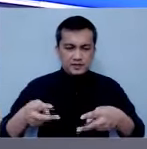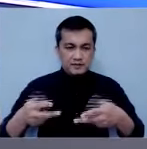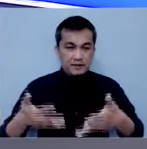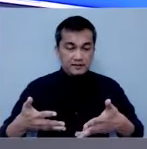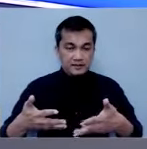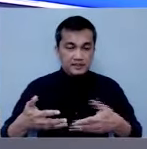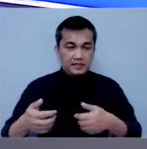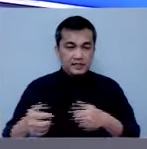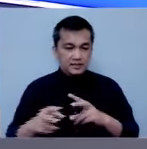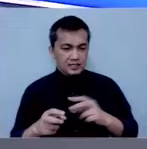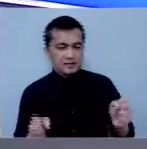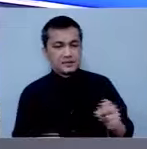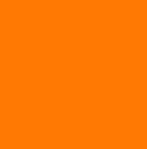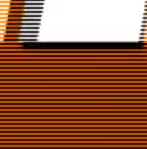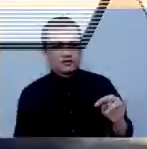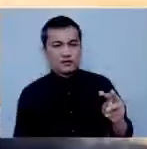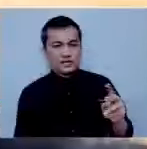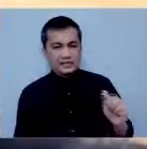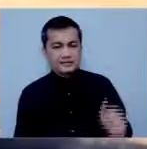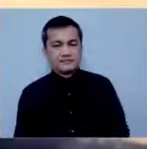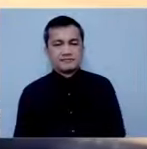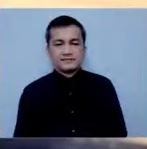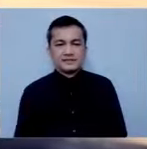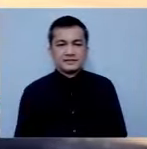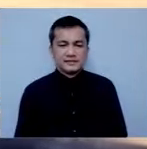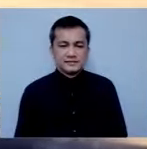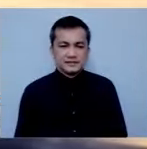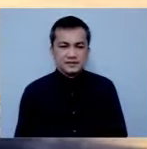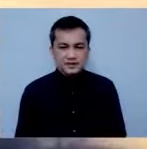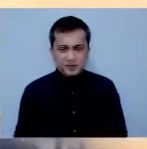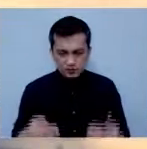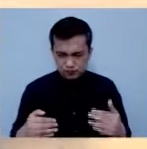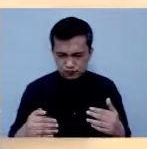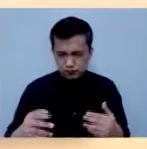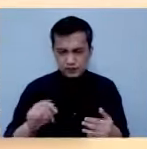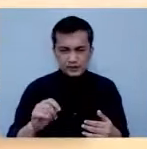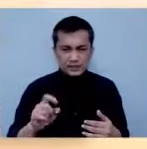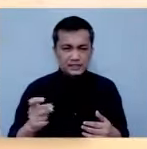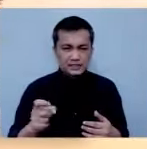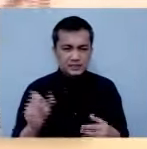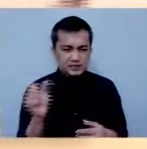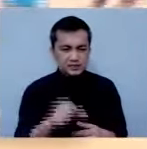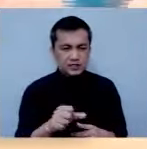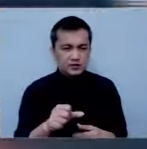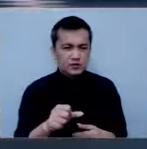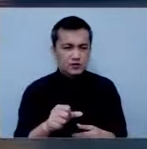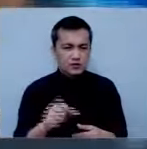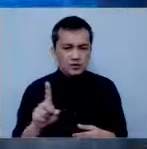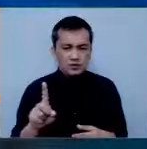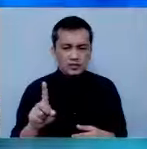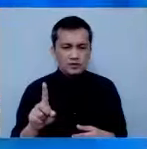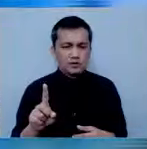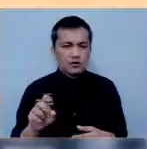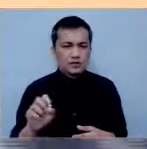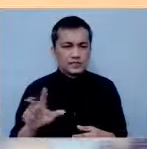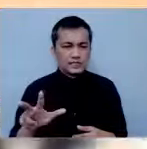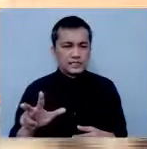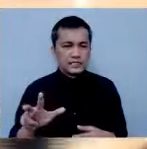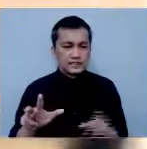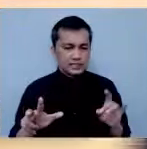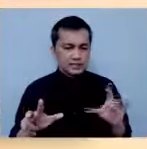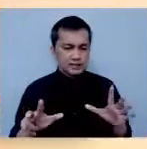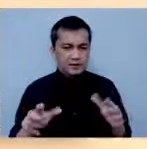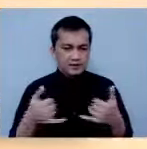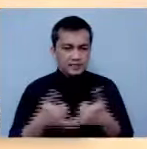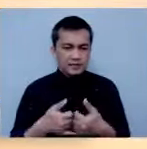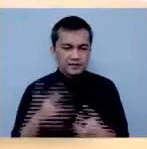kontra Magnolia Hotshots. Nakaiwas sa sweep ang Phoenix nang talunin nila ang Hotshots 103-85 noong Game 3. Ayon kay